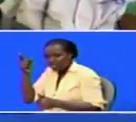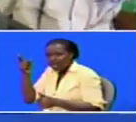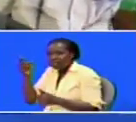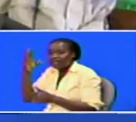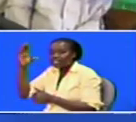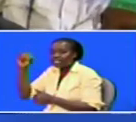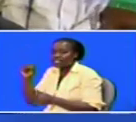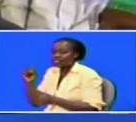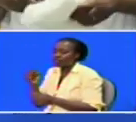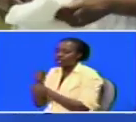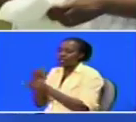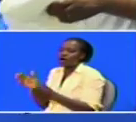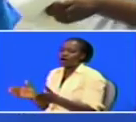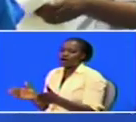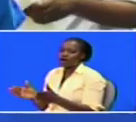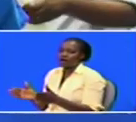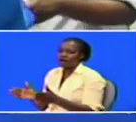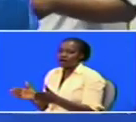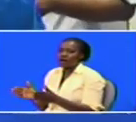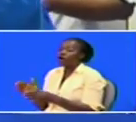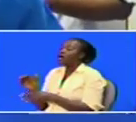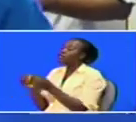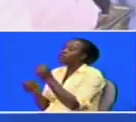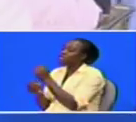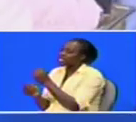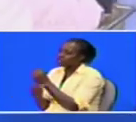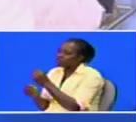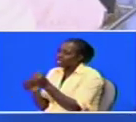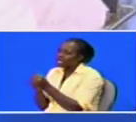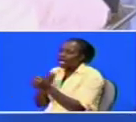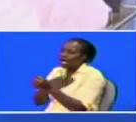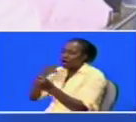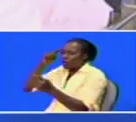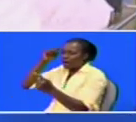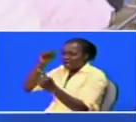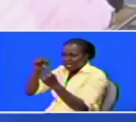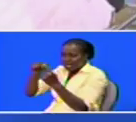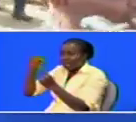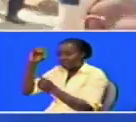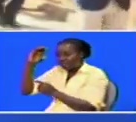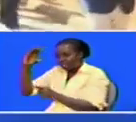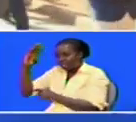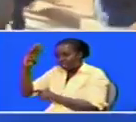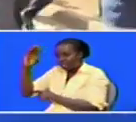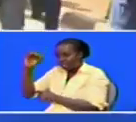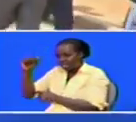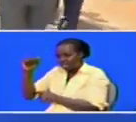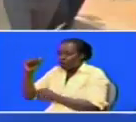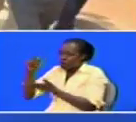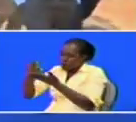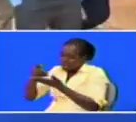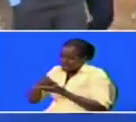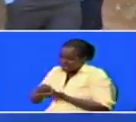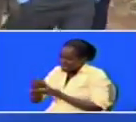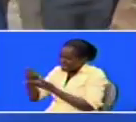waziri wa leba, tukamweleza kwamba lengo letu kuu ni hii CBA iweze kujadiliwa